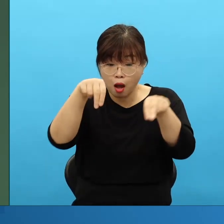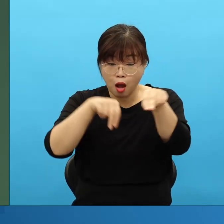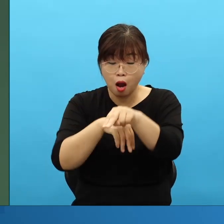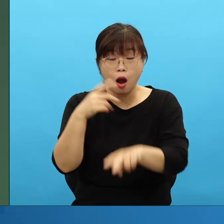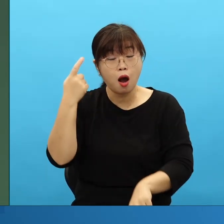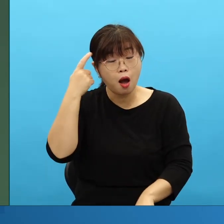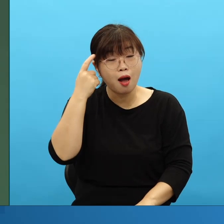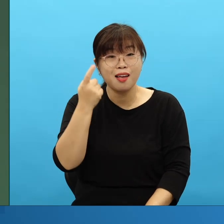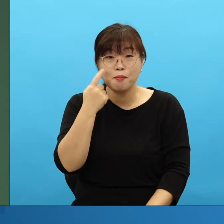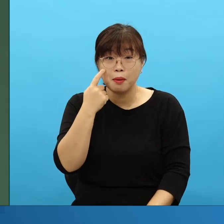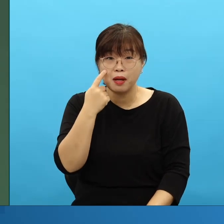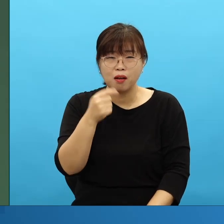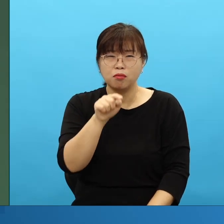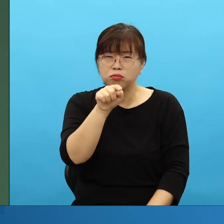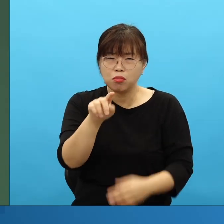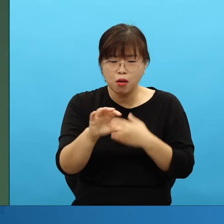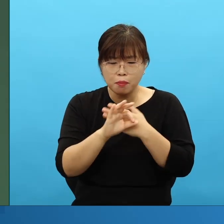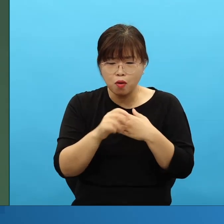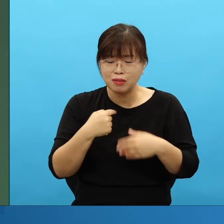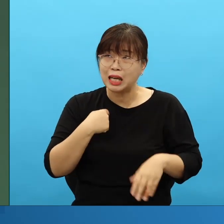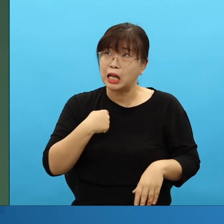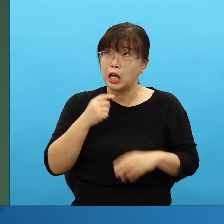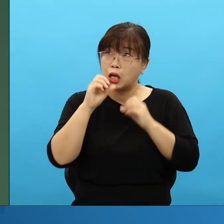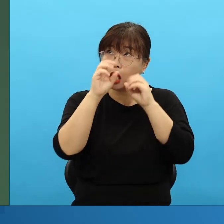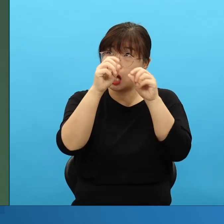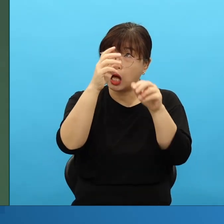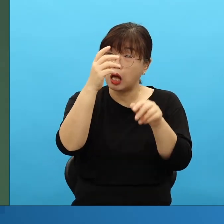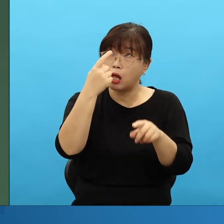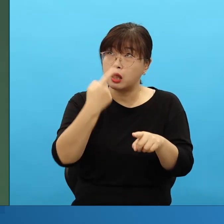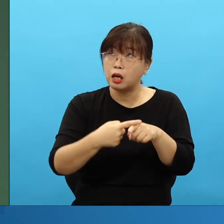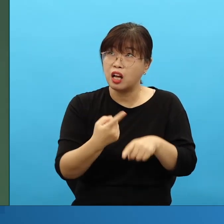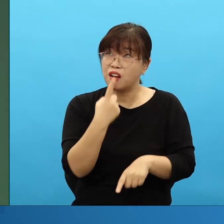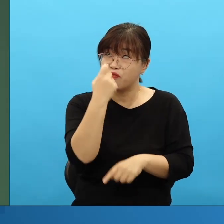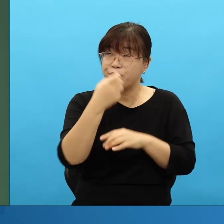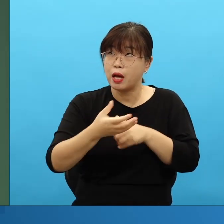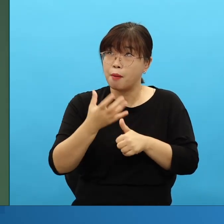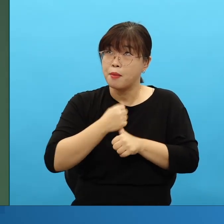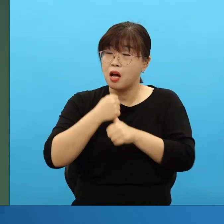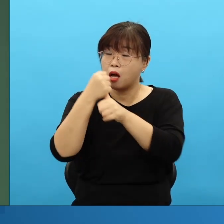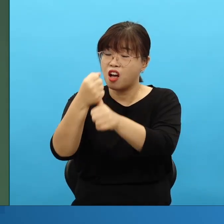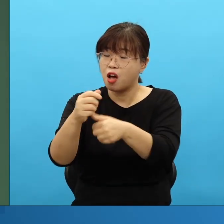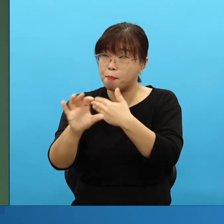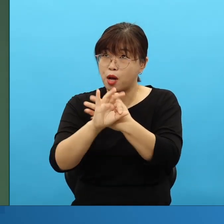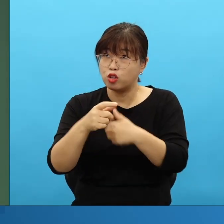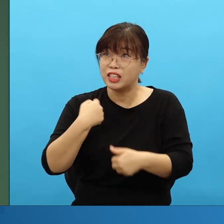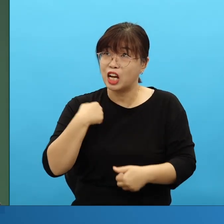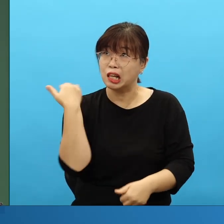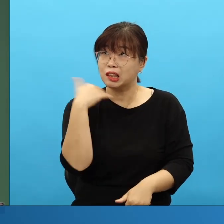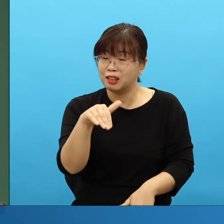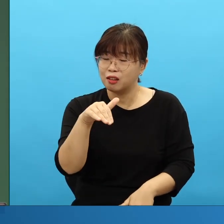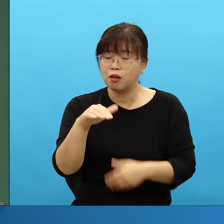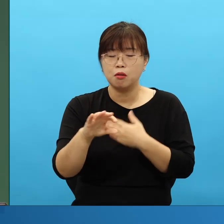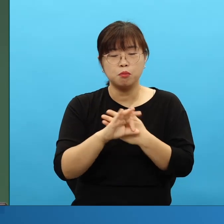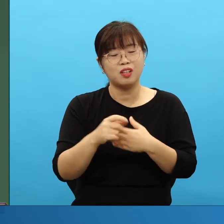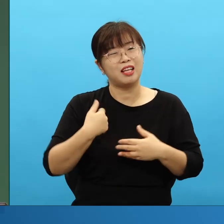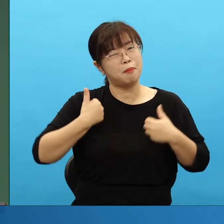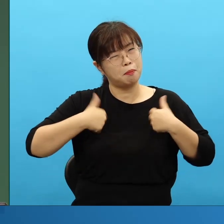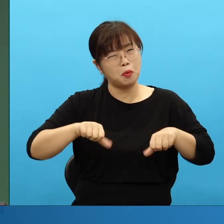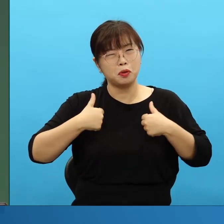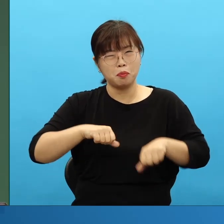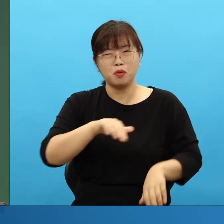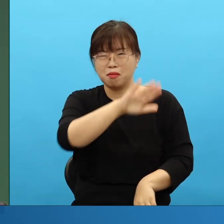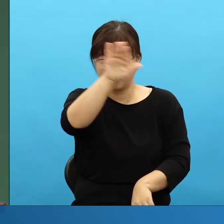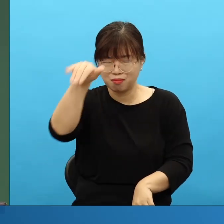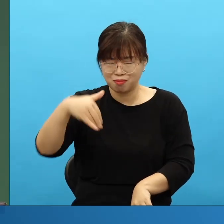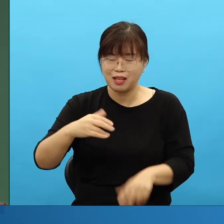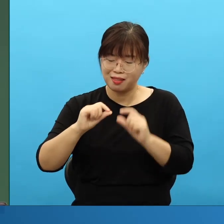다 떠나겠죠. I think the vast majority of people would leave their faith. 아니, 저기 이단 누명 쓰고 죽이는데.